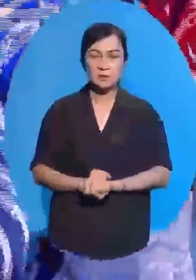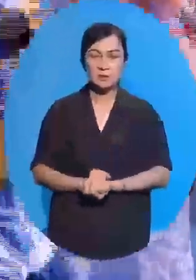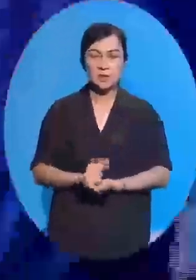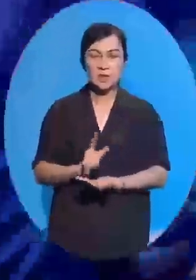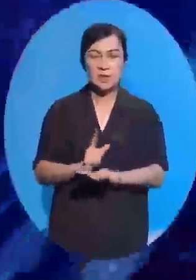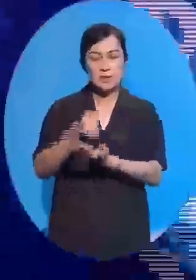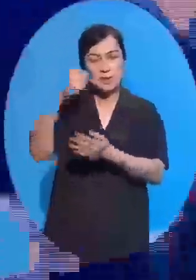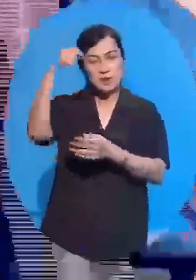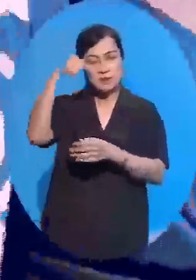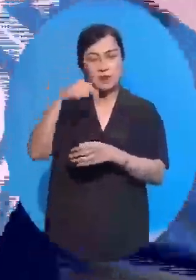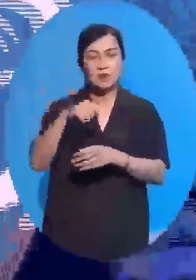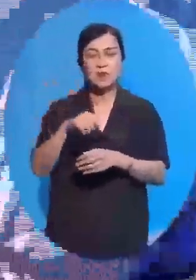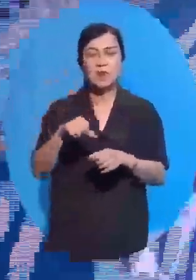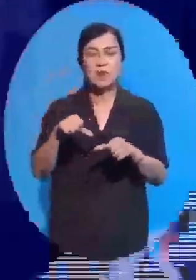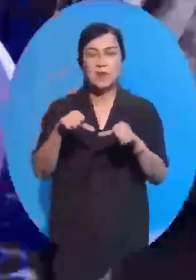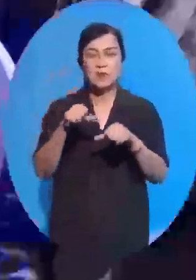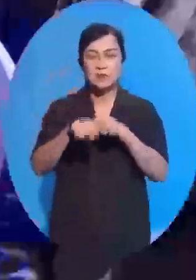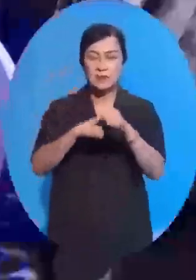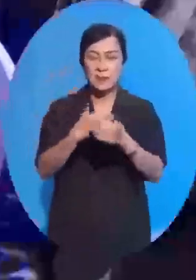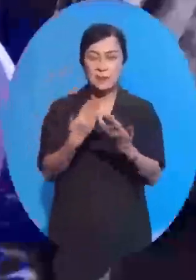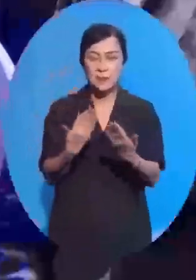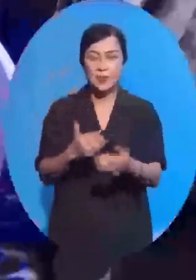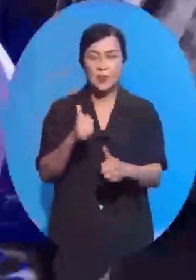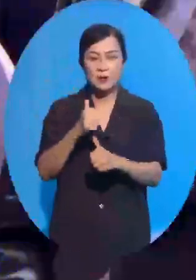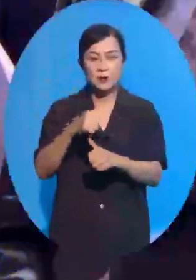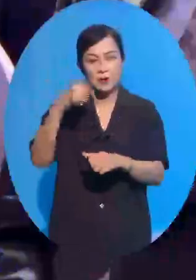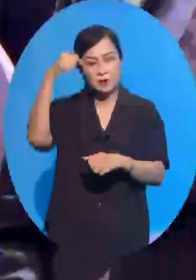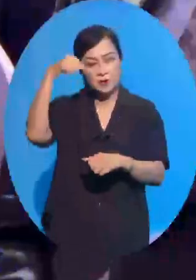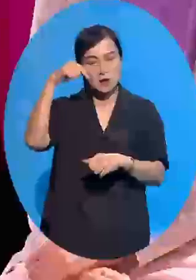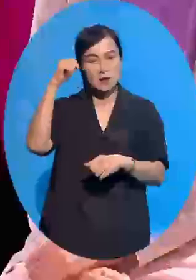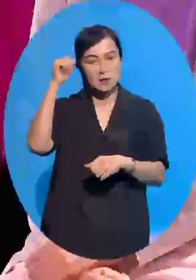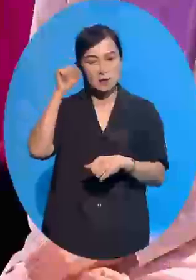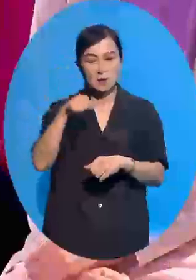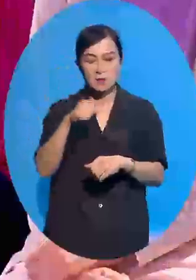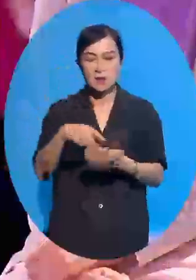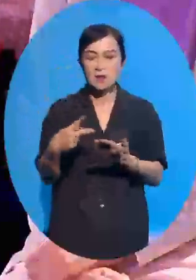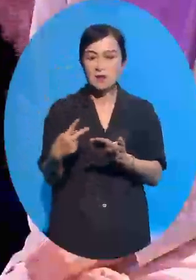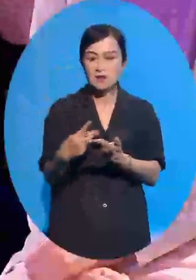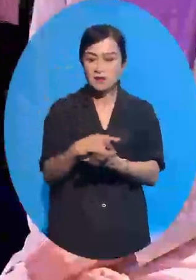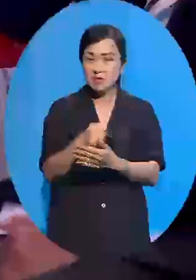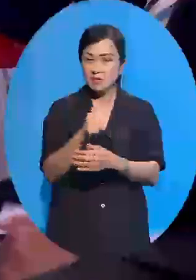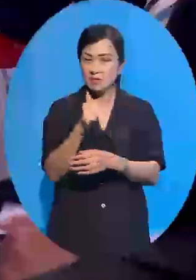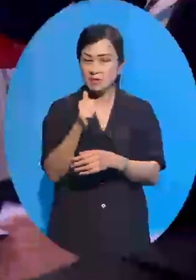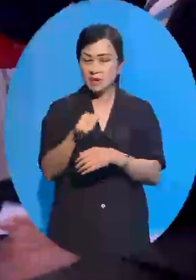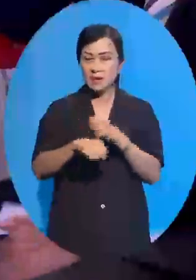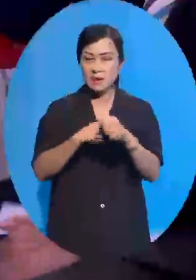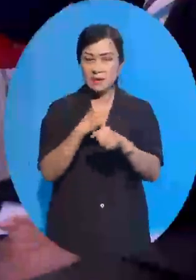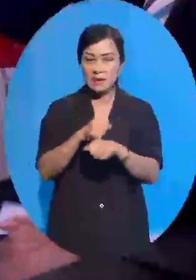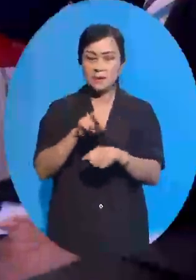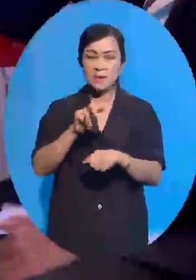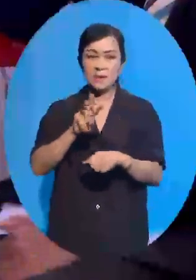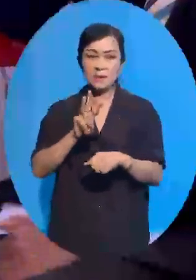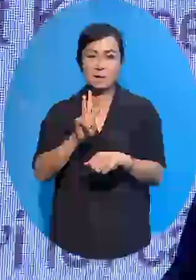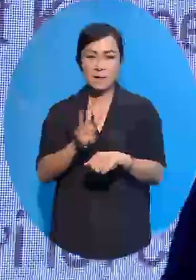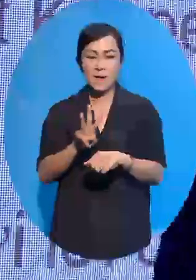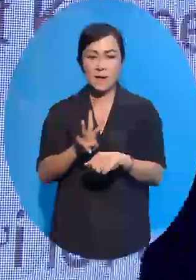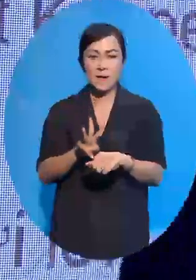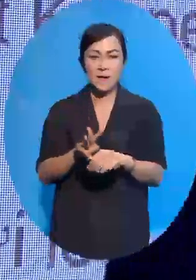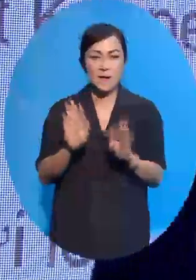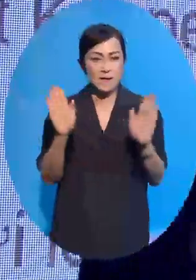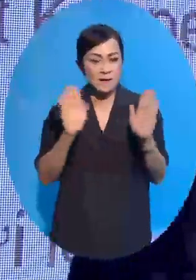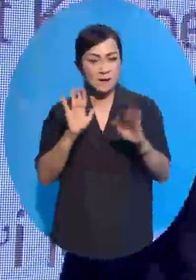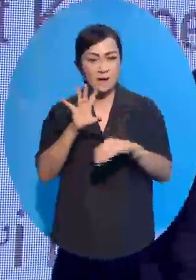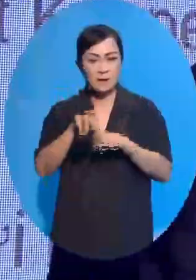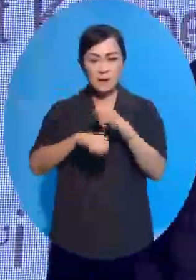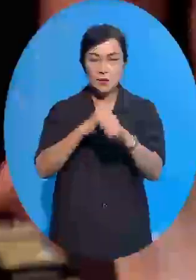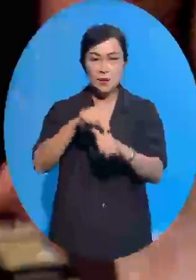Lễ hội Nhật Bản tại Sài Gòn Center năm nay được chính phủ Nhật Bản công nhận là một trong những sự kiện thương mại chính thức trong năm 2023 nhằm chào mừng 50